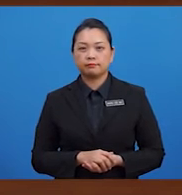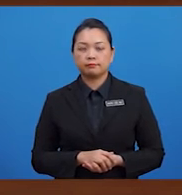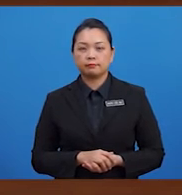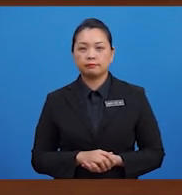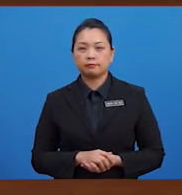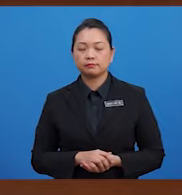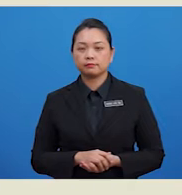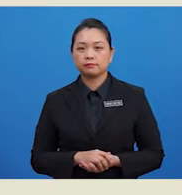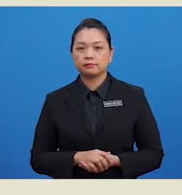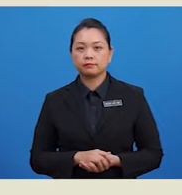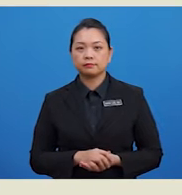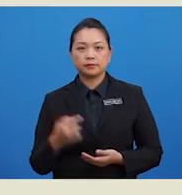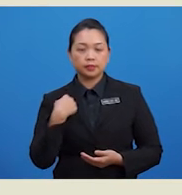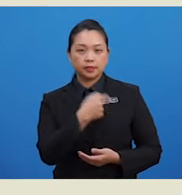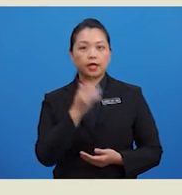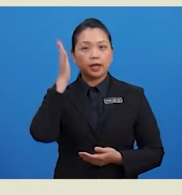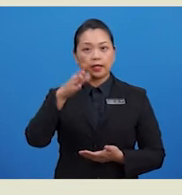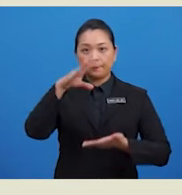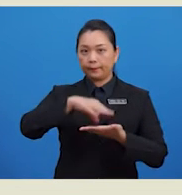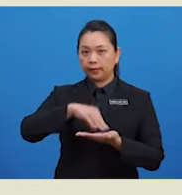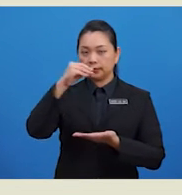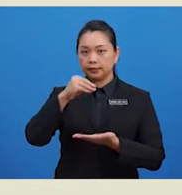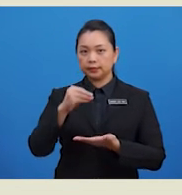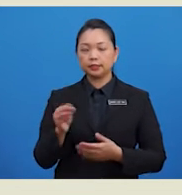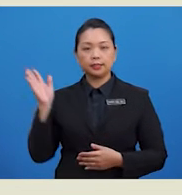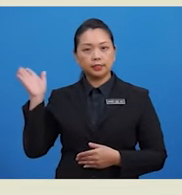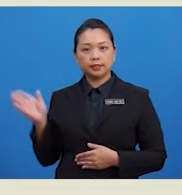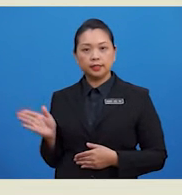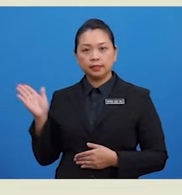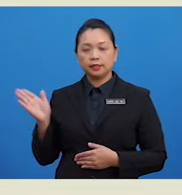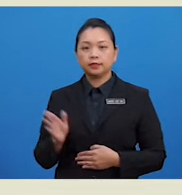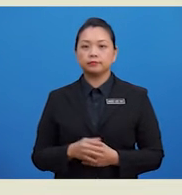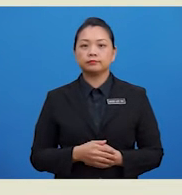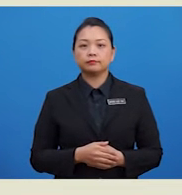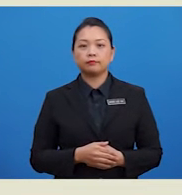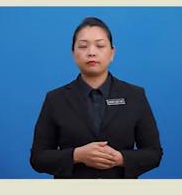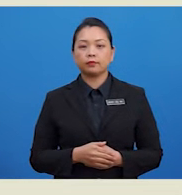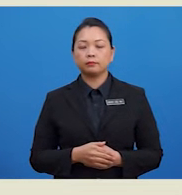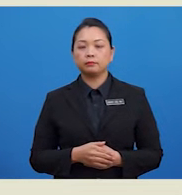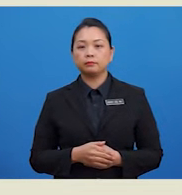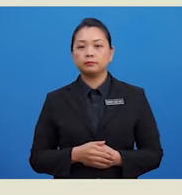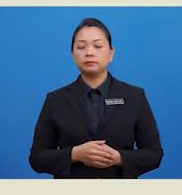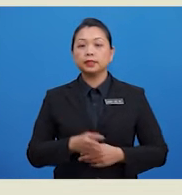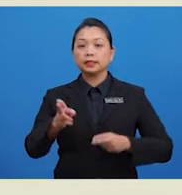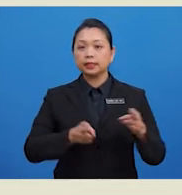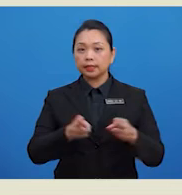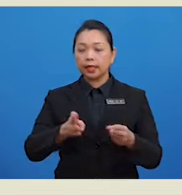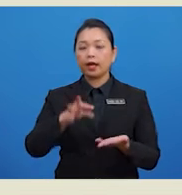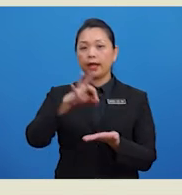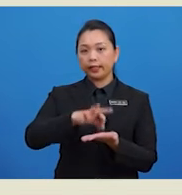akan mempelajari modul GTP 3023 iaitu pengendalian ayam